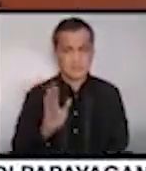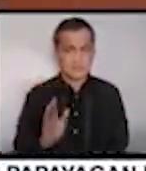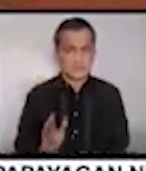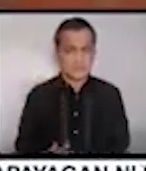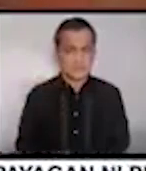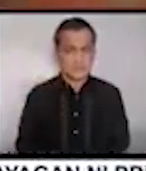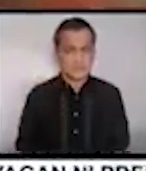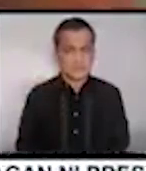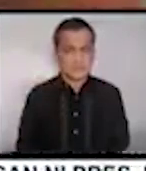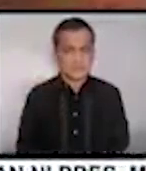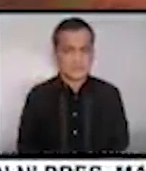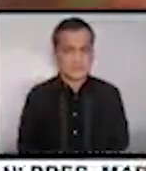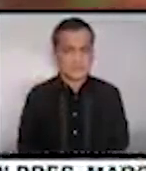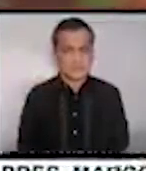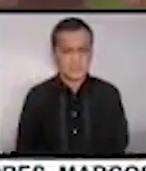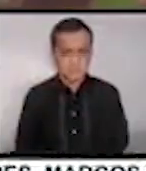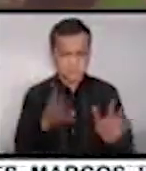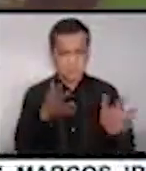mag-iba.